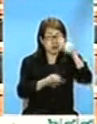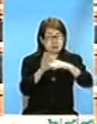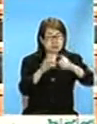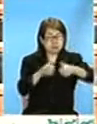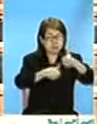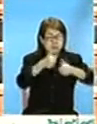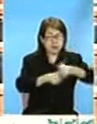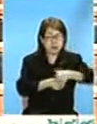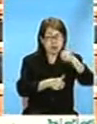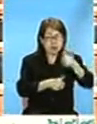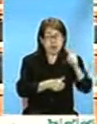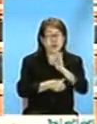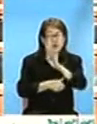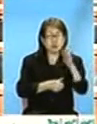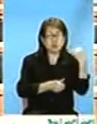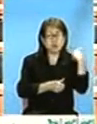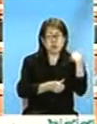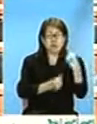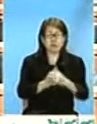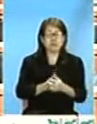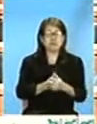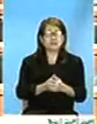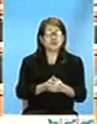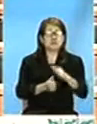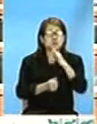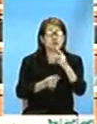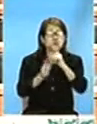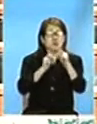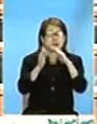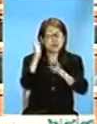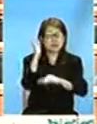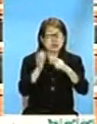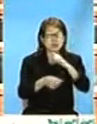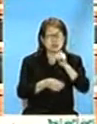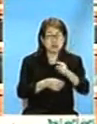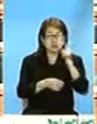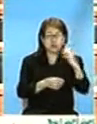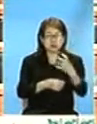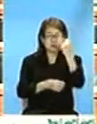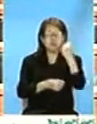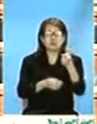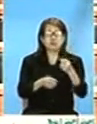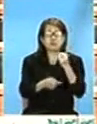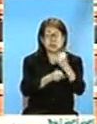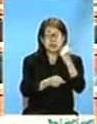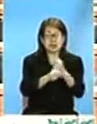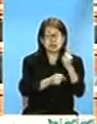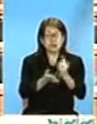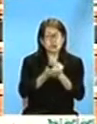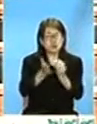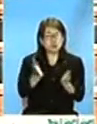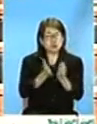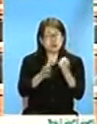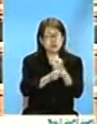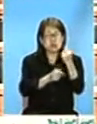ต.ในบางพื้นที่ถ้าภาษาใต้เรียกว่าน่าจะป้องวิทย์ได้พื้นที่แคบๆอุปถัมภ์กันได้